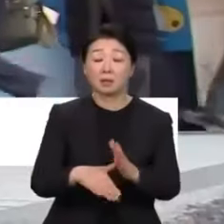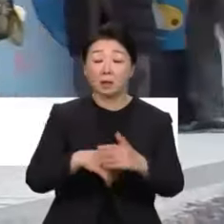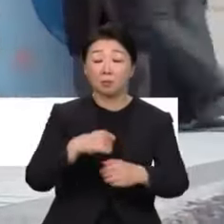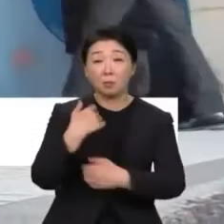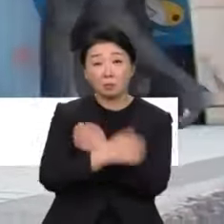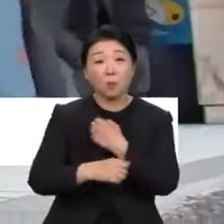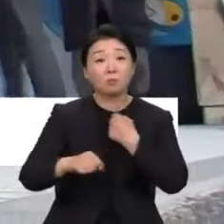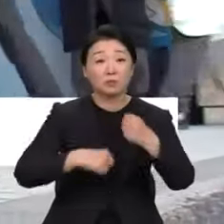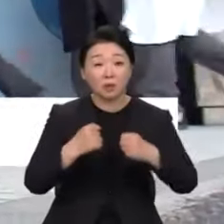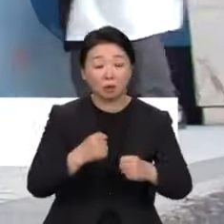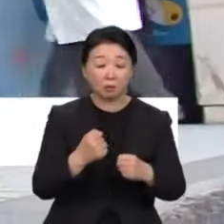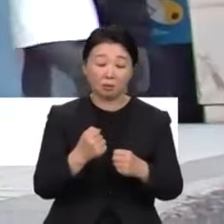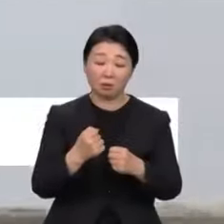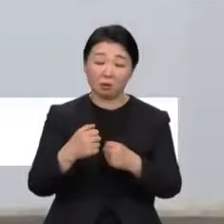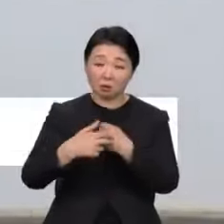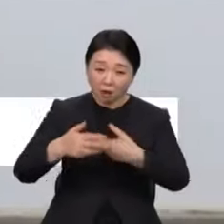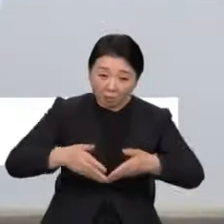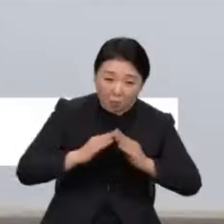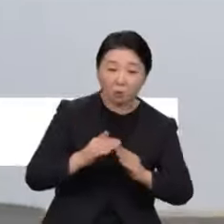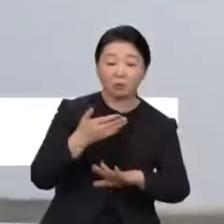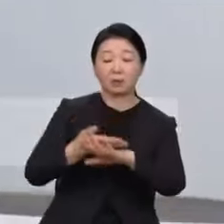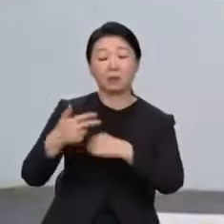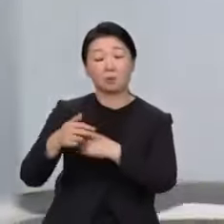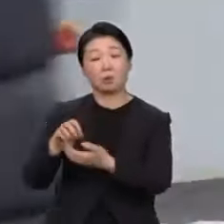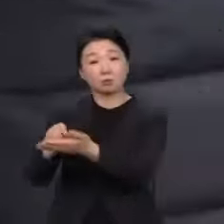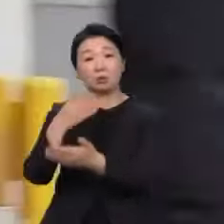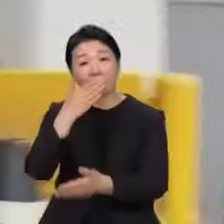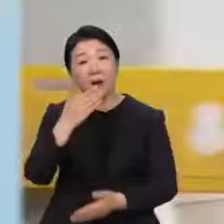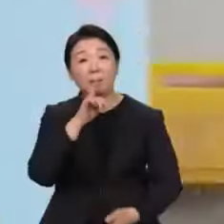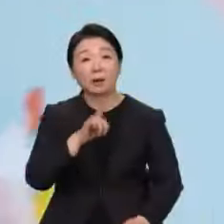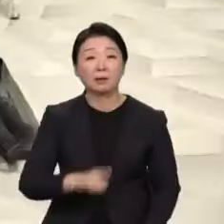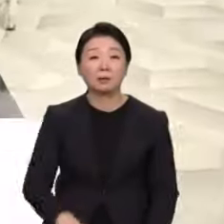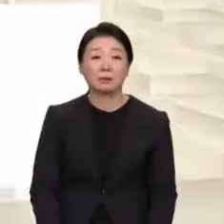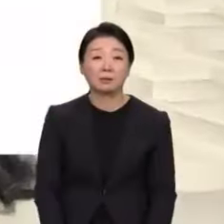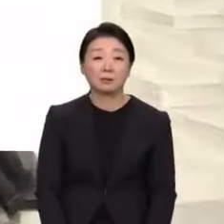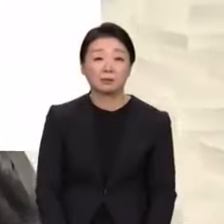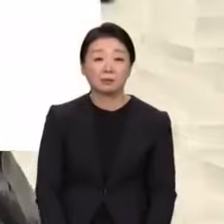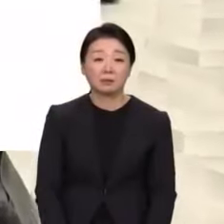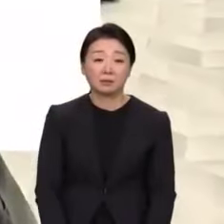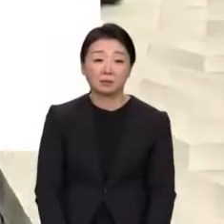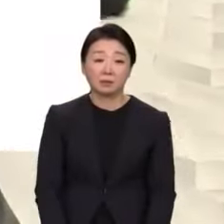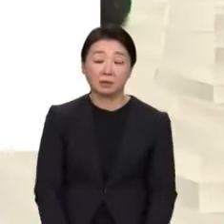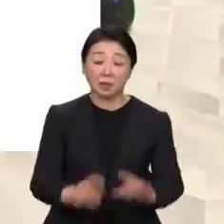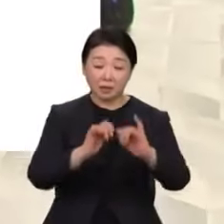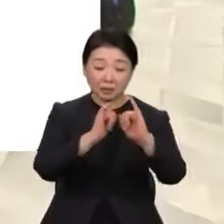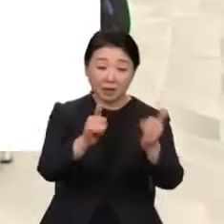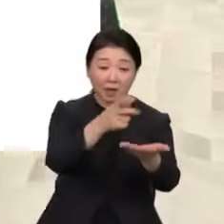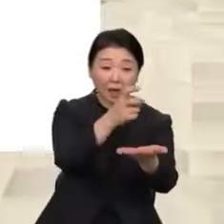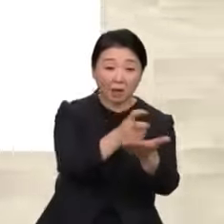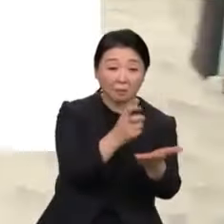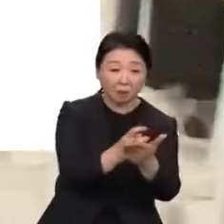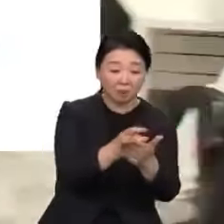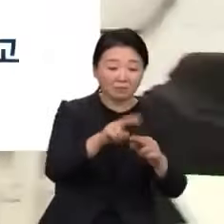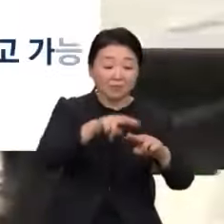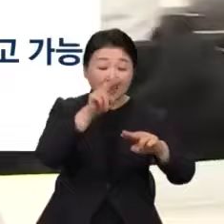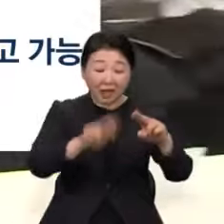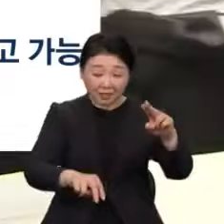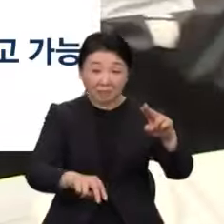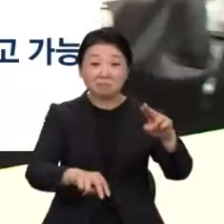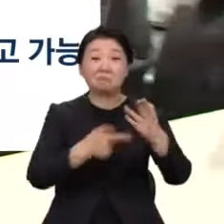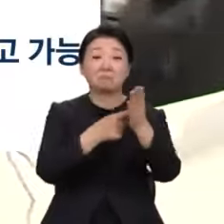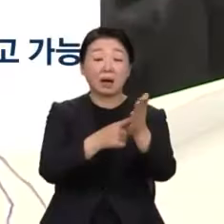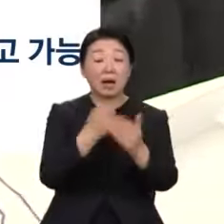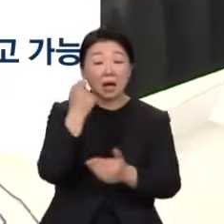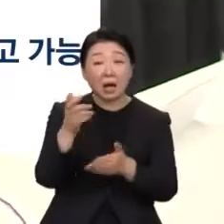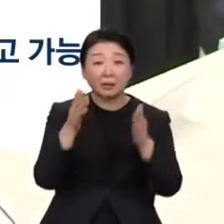몸이라 개원을 하거나 다른 병원에 취업도 할 수 있다고 주장합니다. 민법상 사직 의사를 밝힌 지 한 달이 지나면